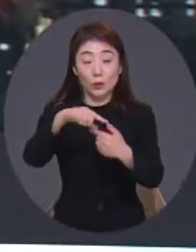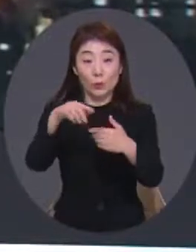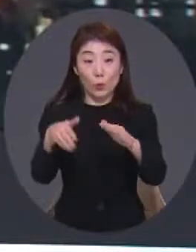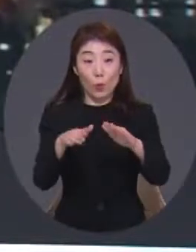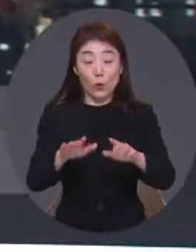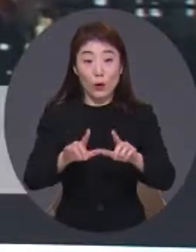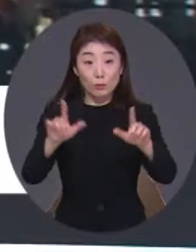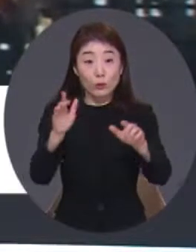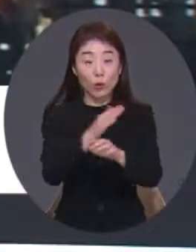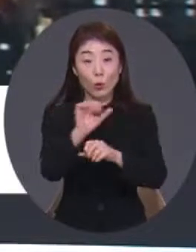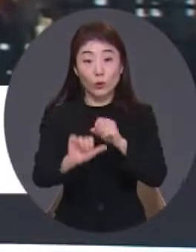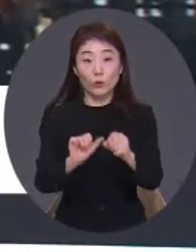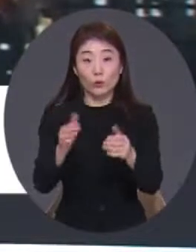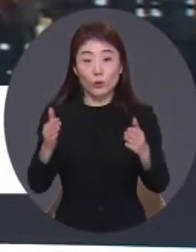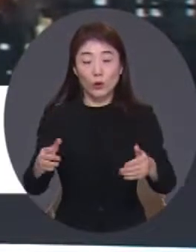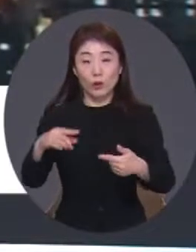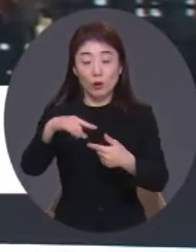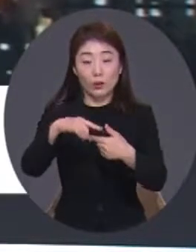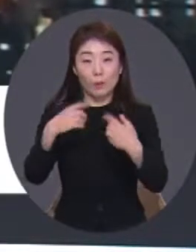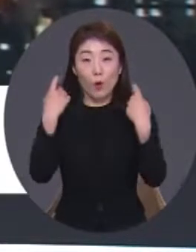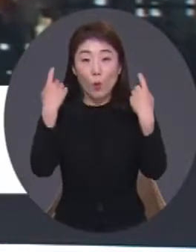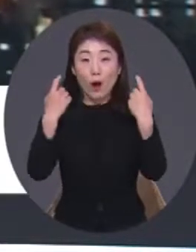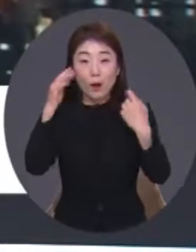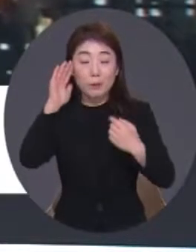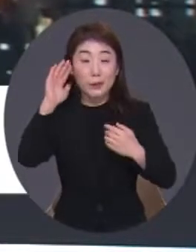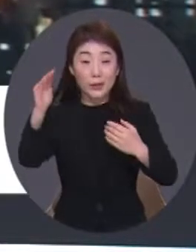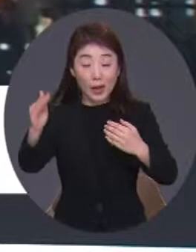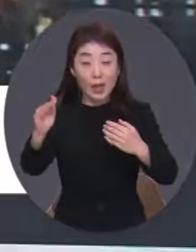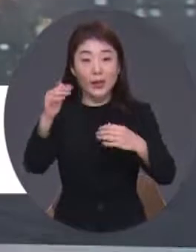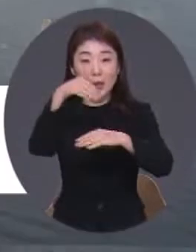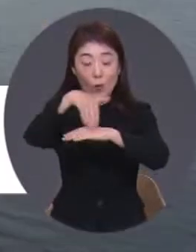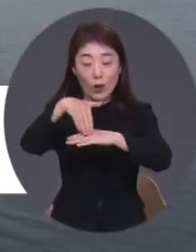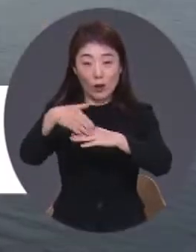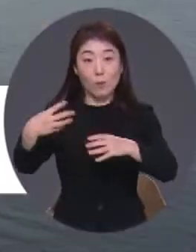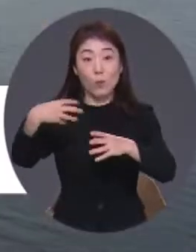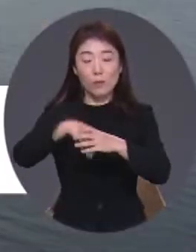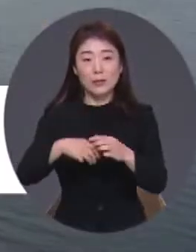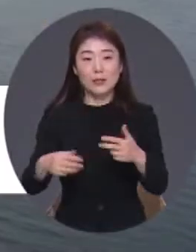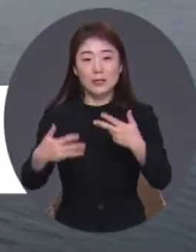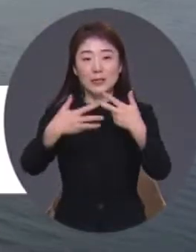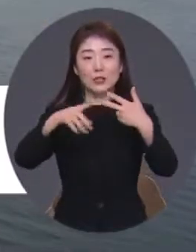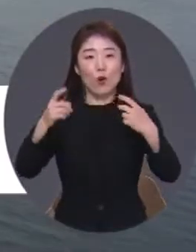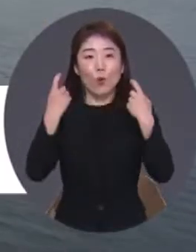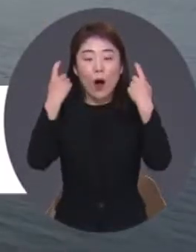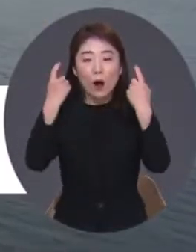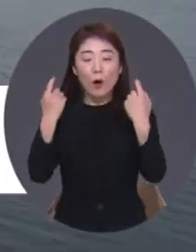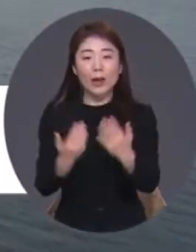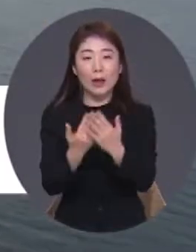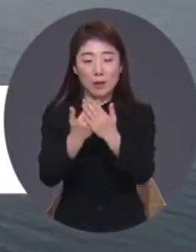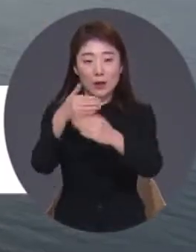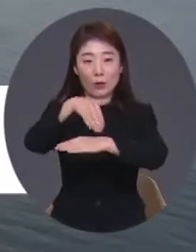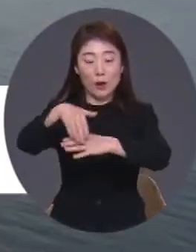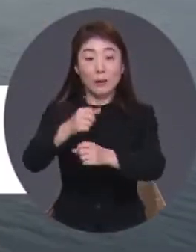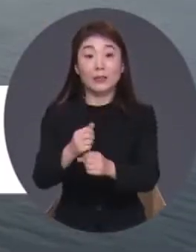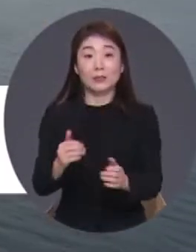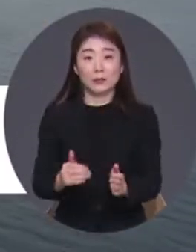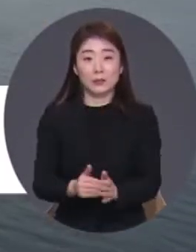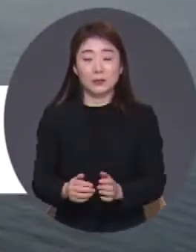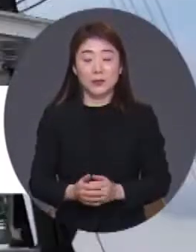경상남도는 올해부터 5년간 경남 관광의 미래를 담은 제7차 경남권 관광개발계획을